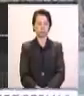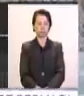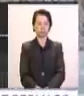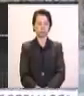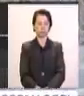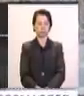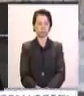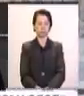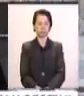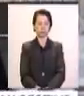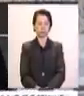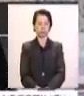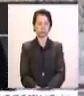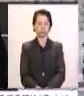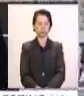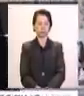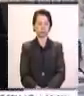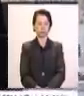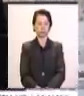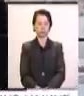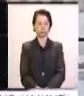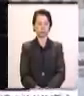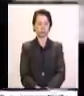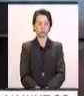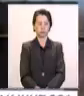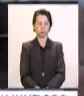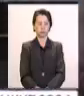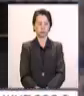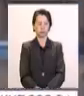taşıyıp farklarında sıfatlı hizmet kursatışlar katta yollar